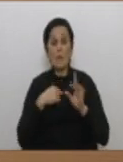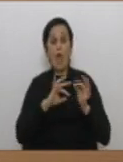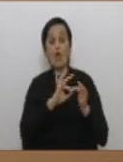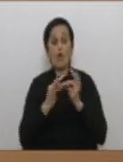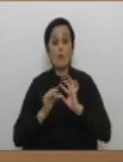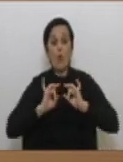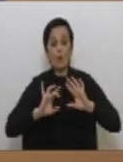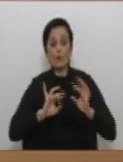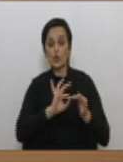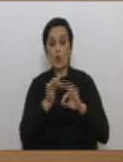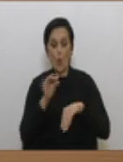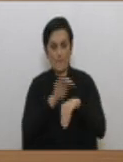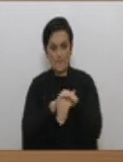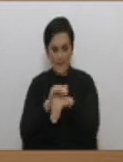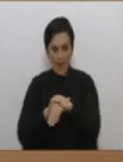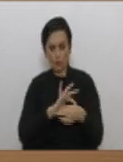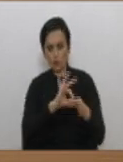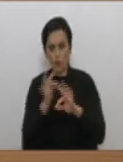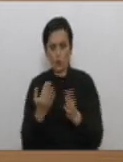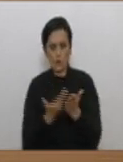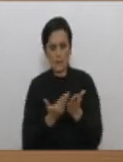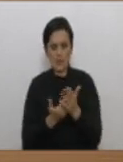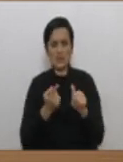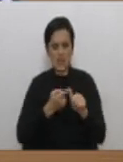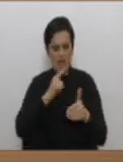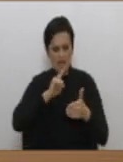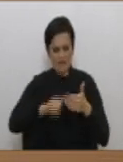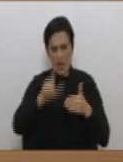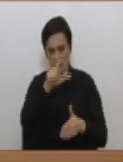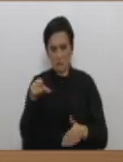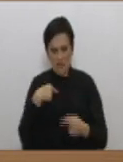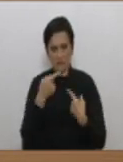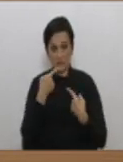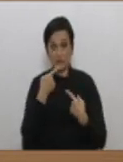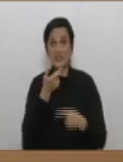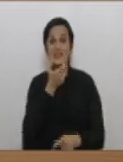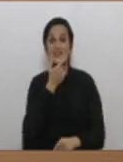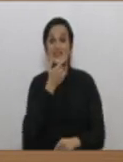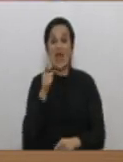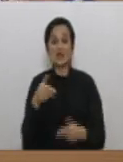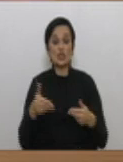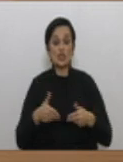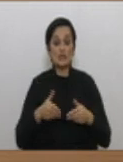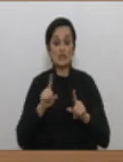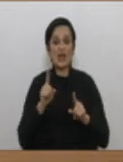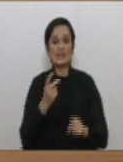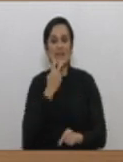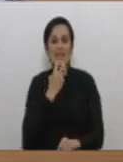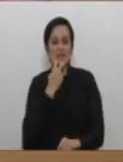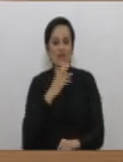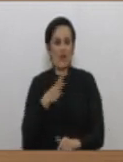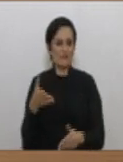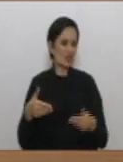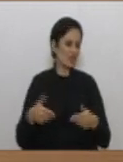concretului, pactevi, concretului, magalitevi, adamia, ni sahel de goare. Ehara, ce e heba, sakașul, șimșilob, asta, ragața, ironia, icorom, ar